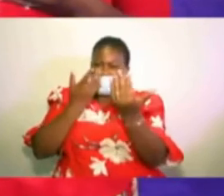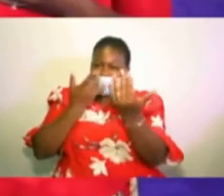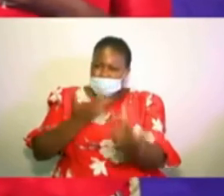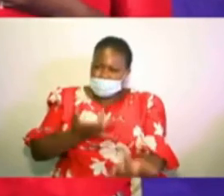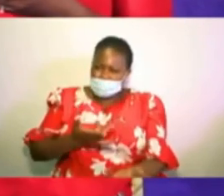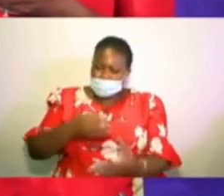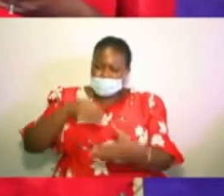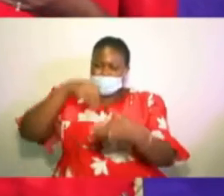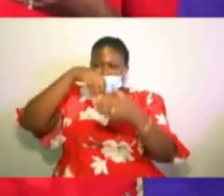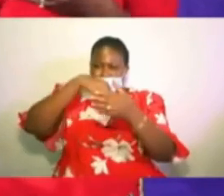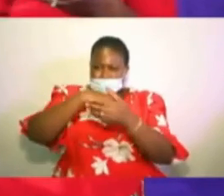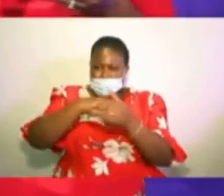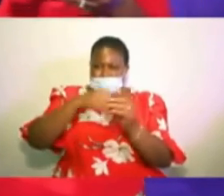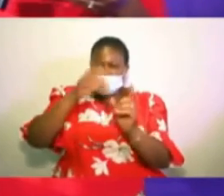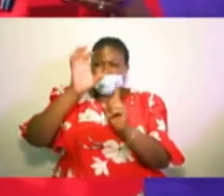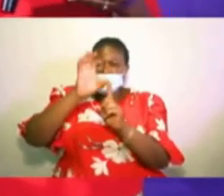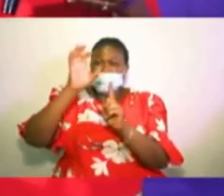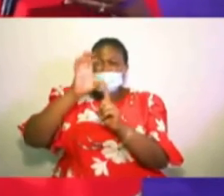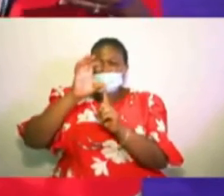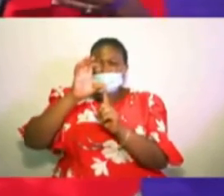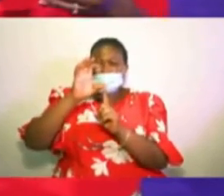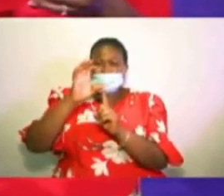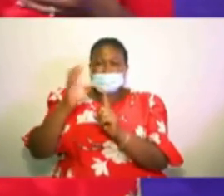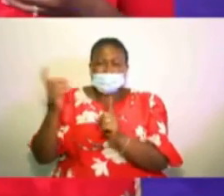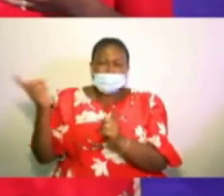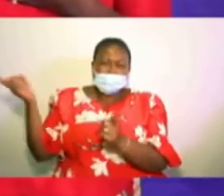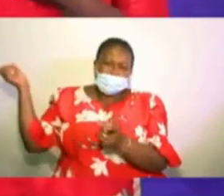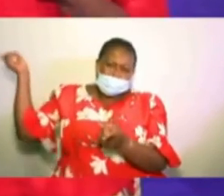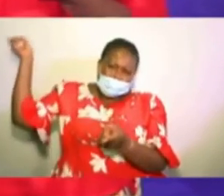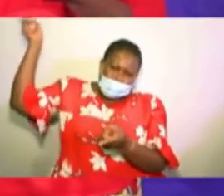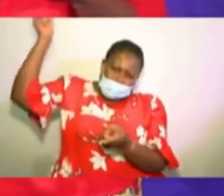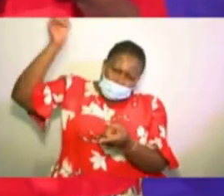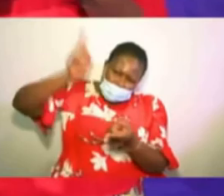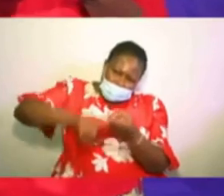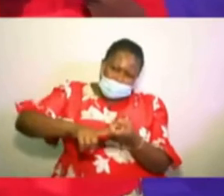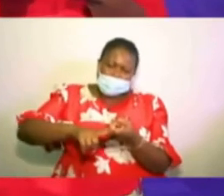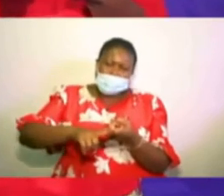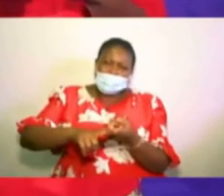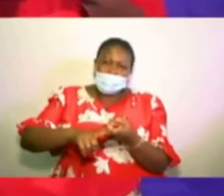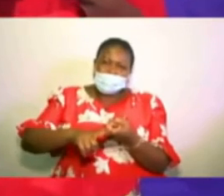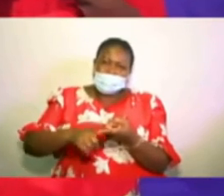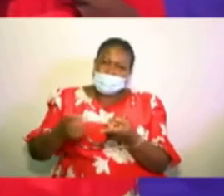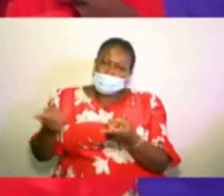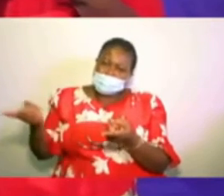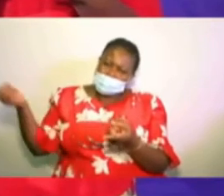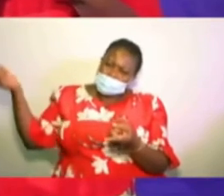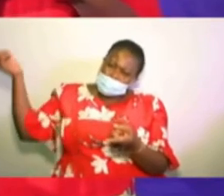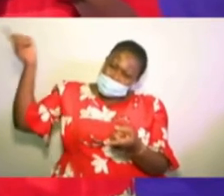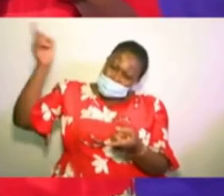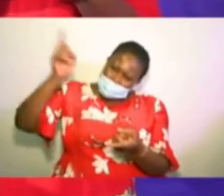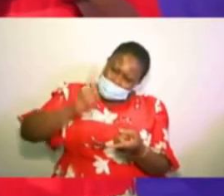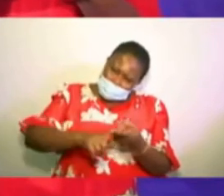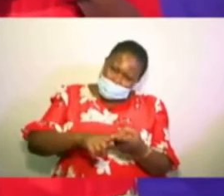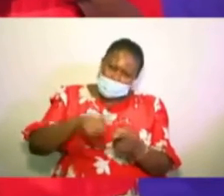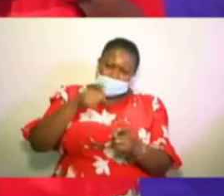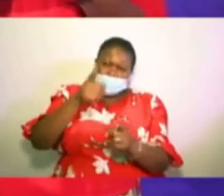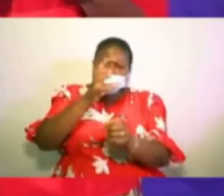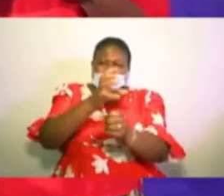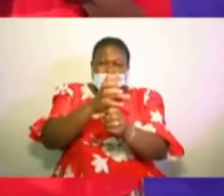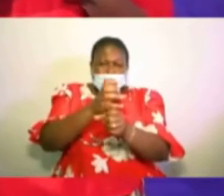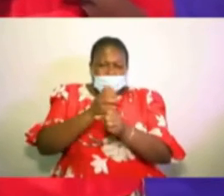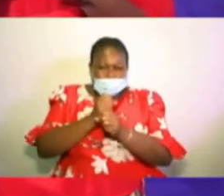city. Attendez dans la cité. Until jusqu'à ce que you are clothed with